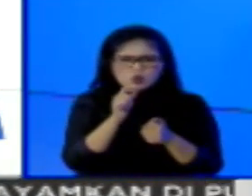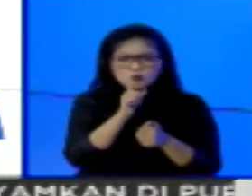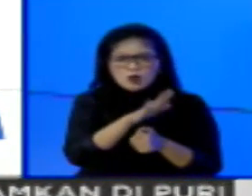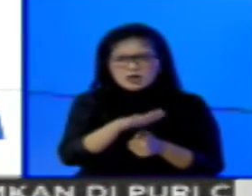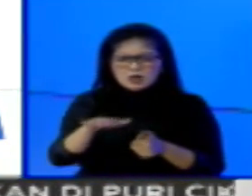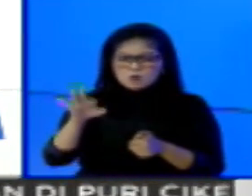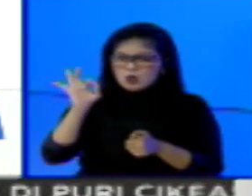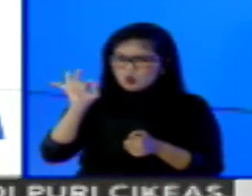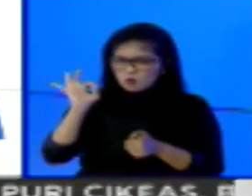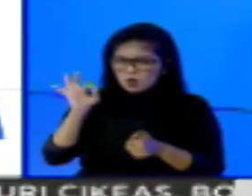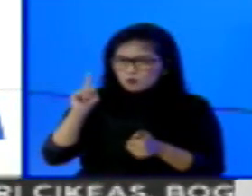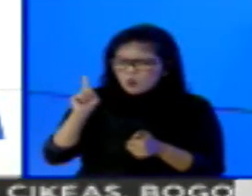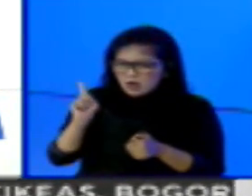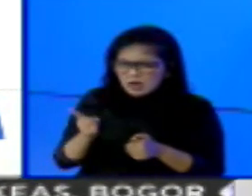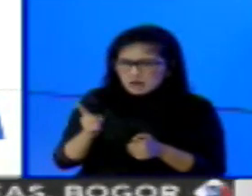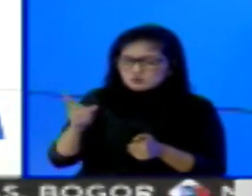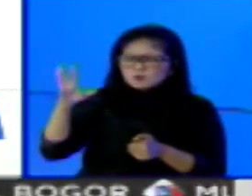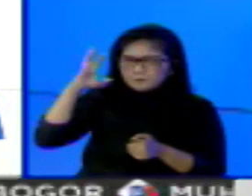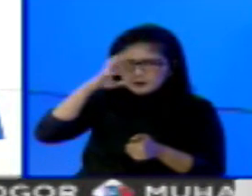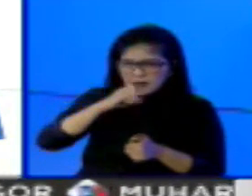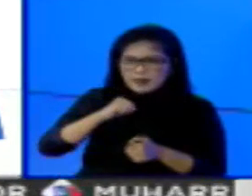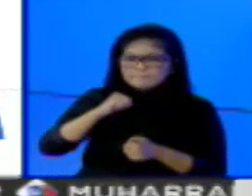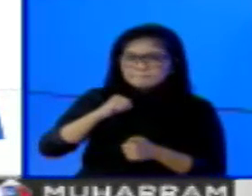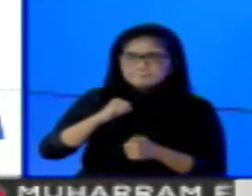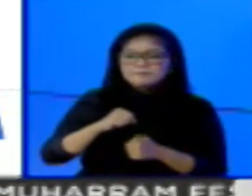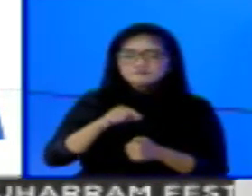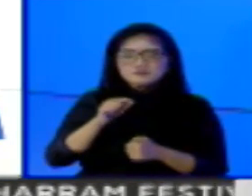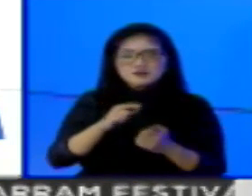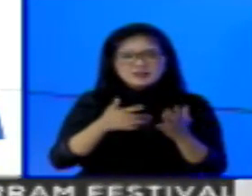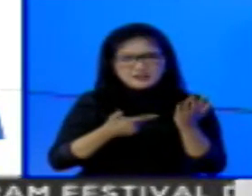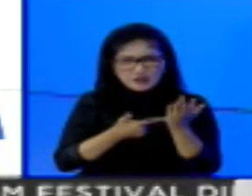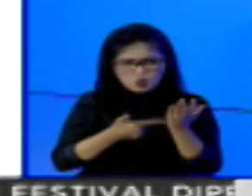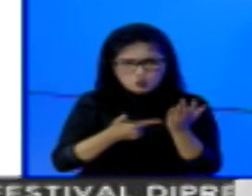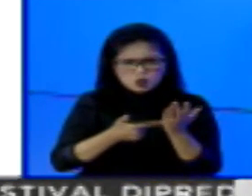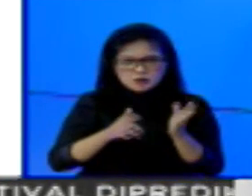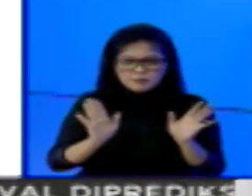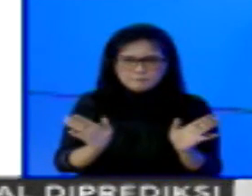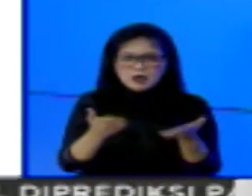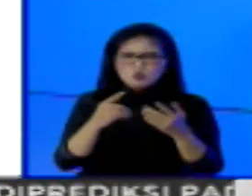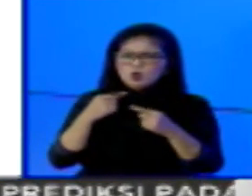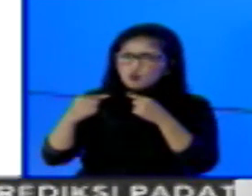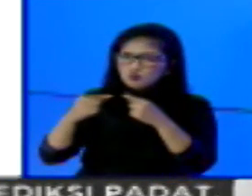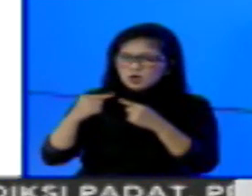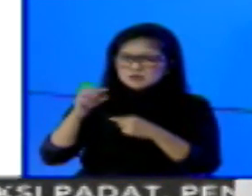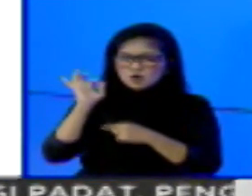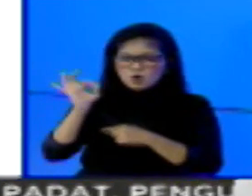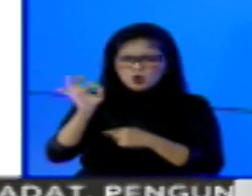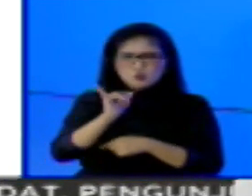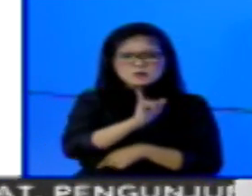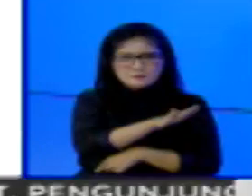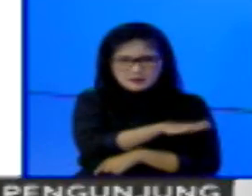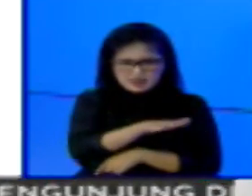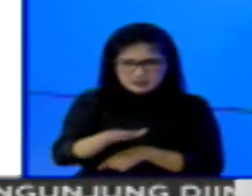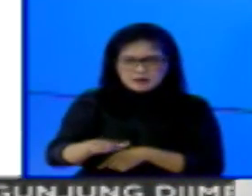tua murid wajib lebih melek teknologi agar tak ketinggalan zaman, serta membangun komunikasi antara orang tua dengan anak yang sangat ditekankan